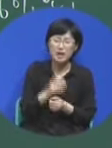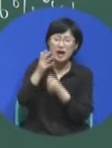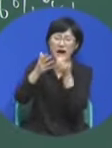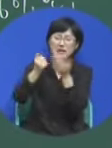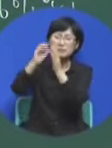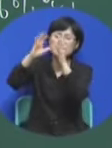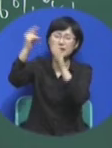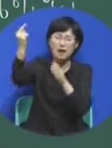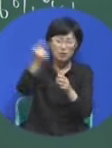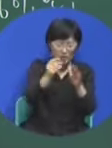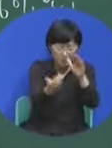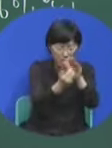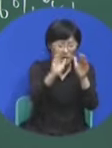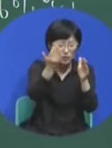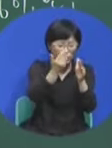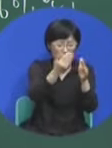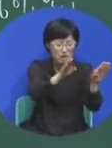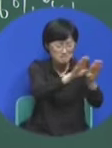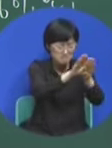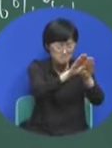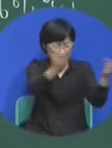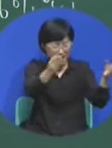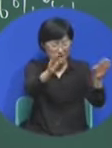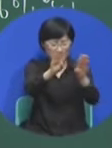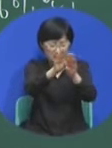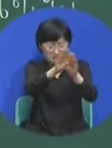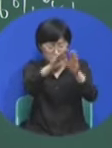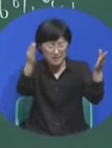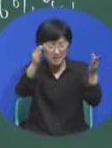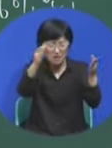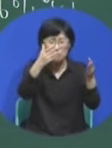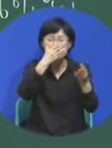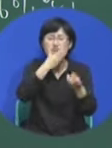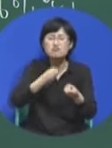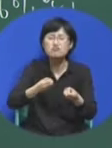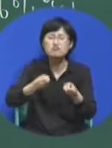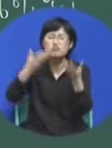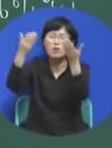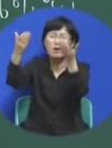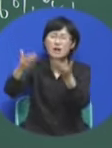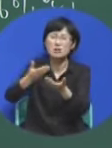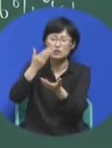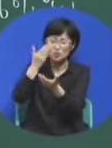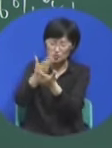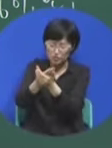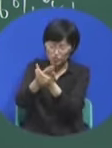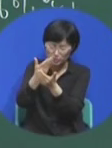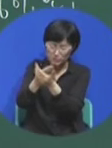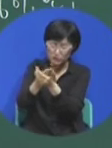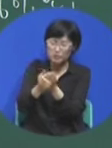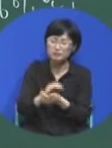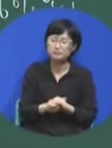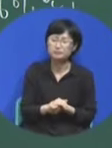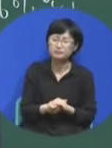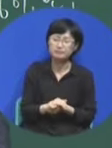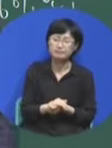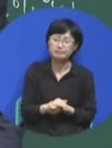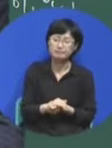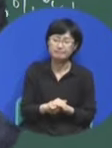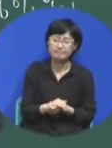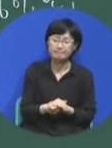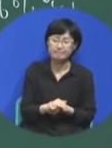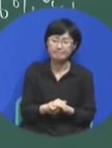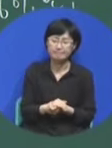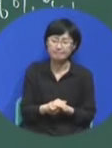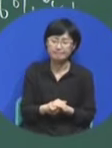愿唱赞美的时候，圣灵来做工。 하나님 나라가 임하며 닫힌 모든 문이 활짝 열려지는 하나님의 역사 이루어 주옵소서.